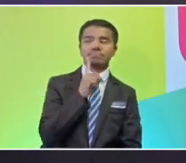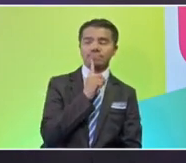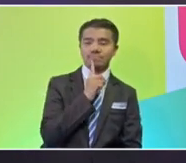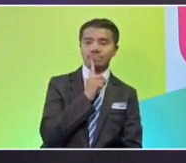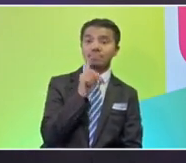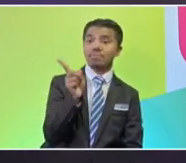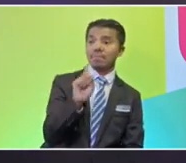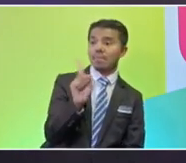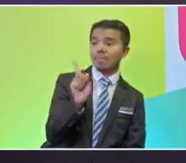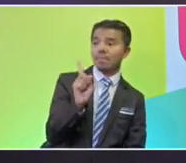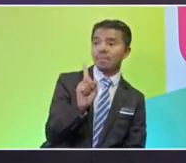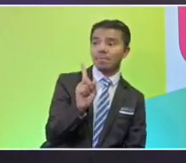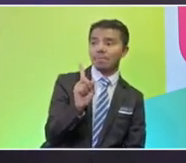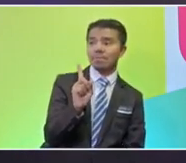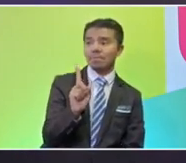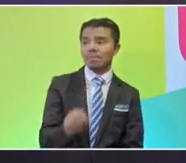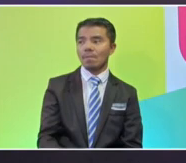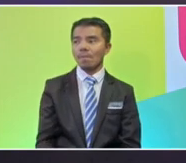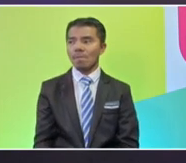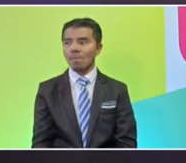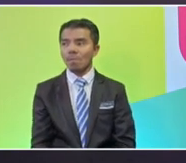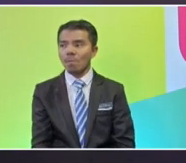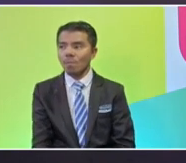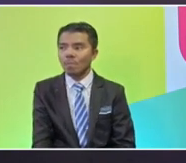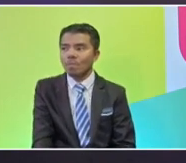kalau di situ yang mana satu